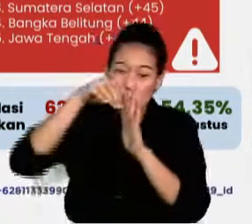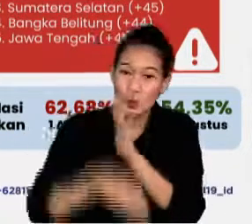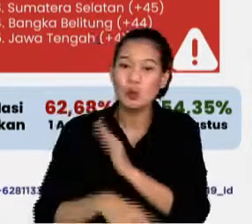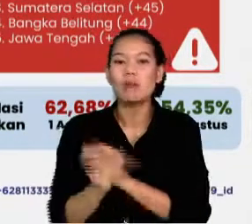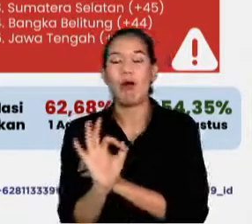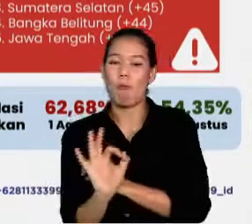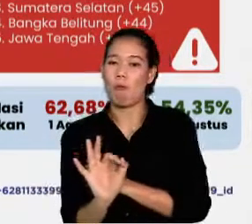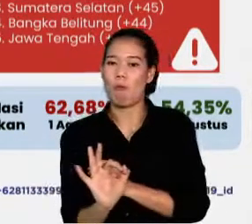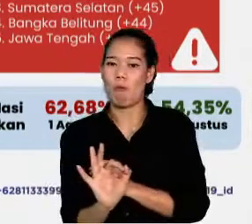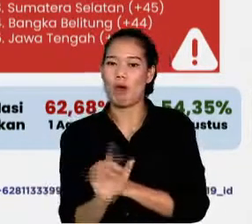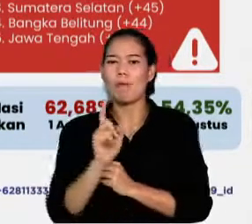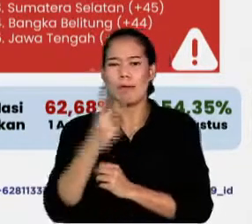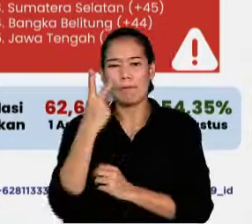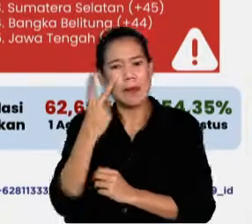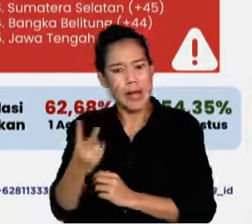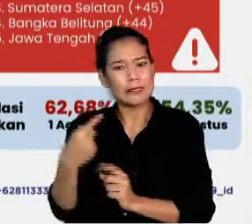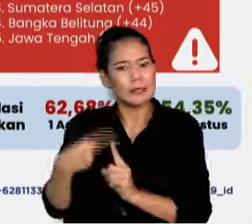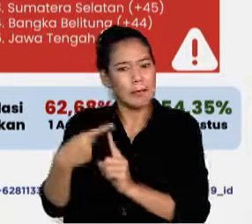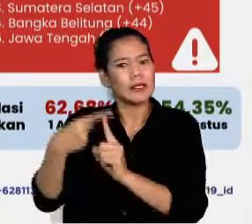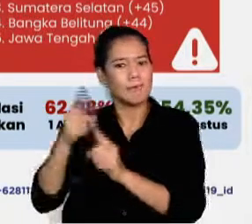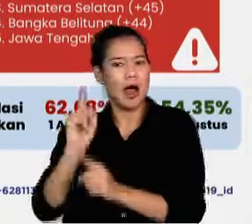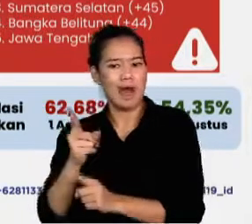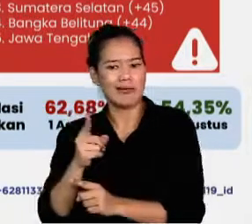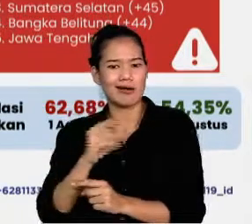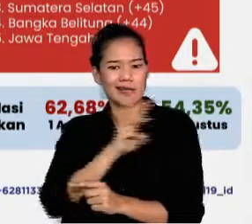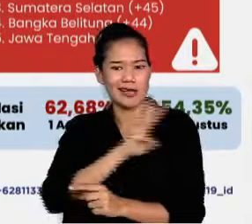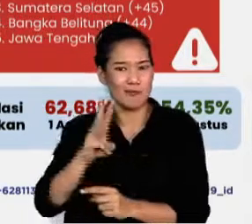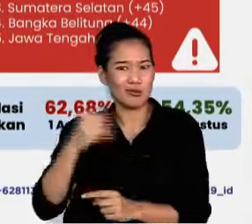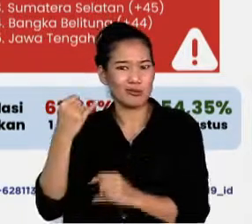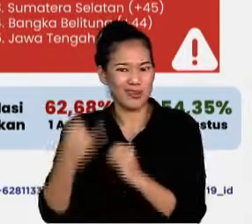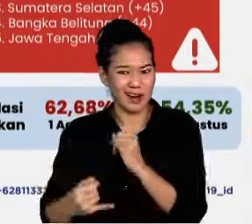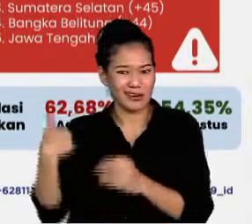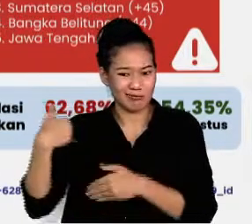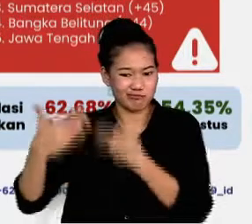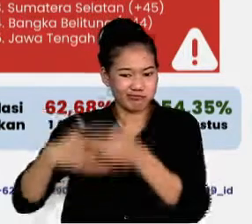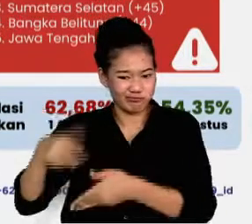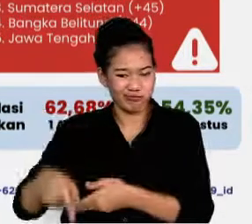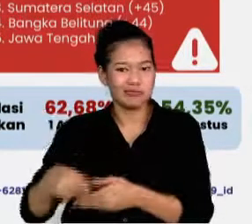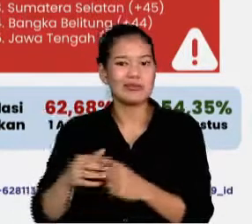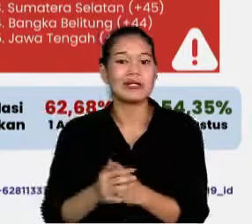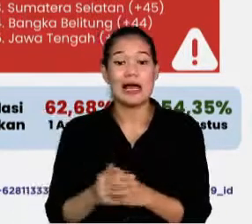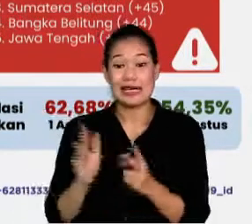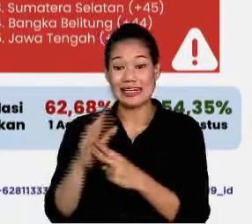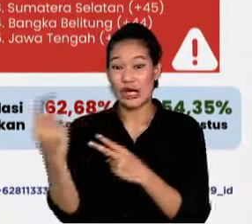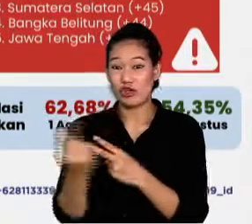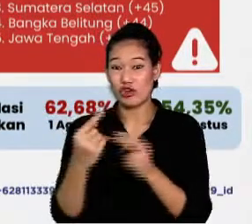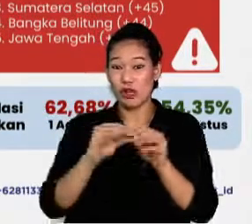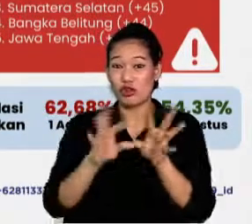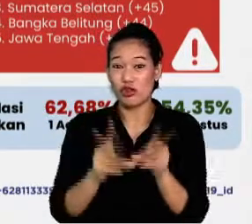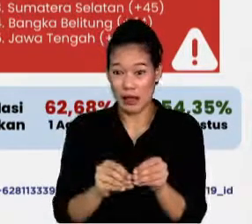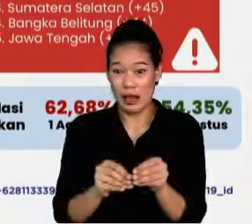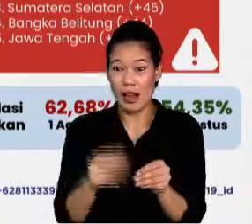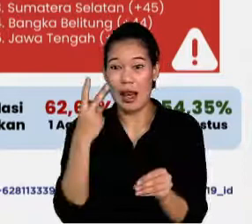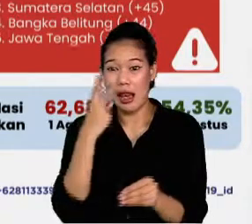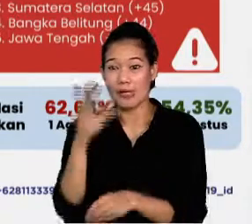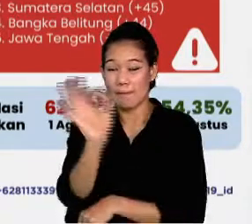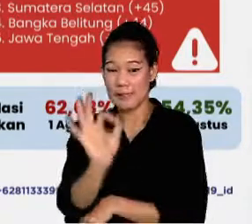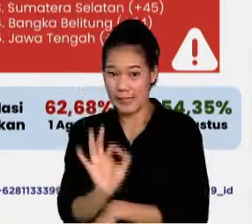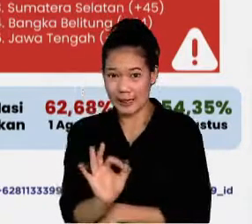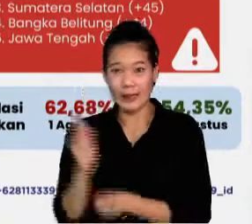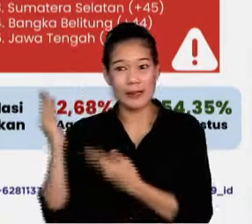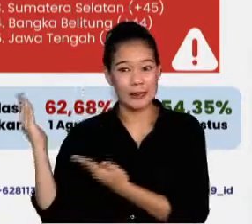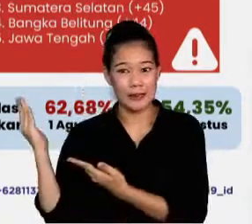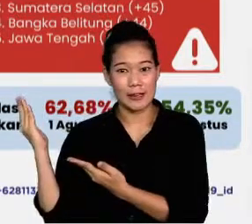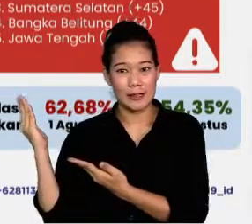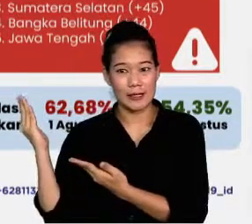dimana masih mengalami kenaikan selama tiga minggu terakhir kematian di tingkat nasional bisa dilihat dengan persentase